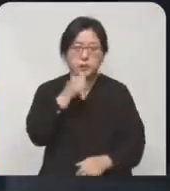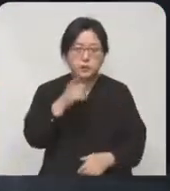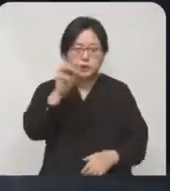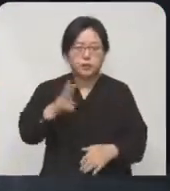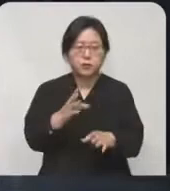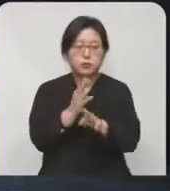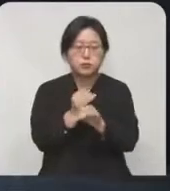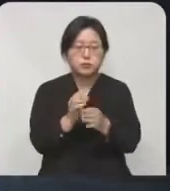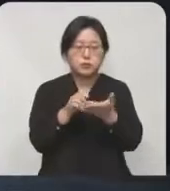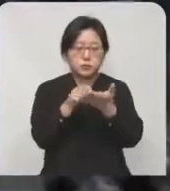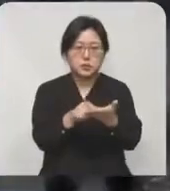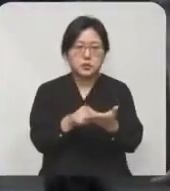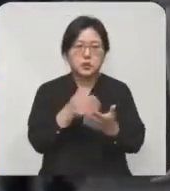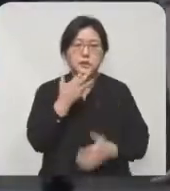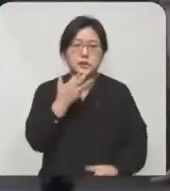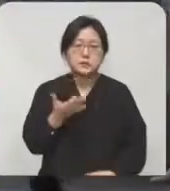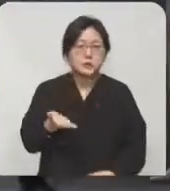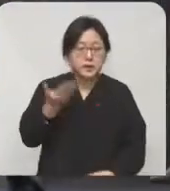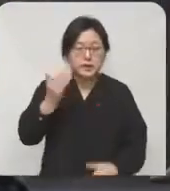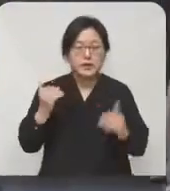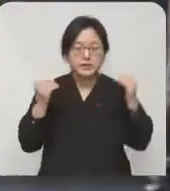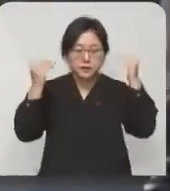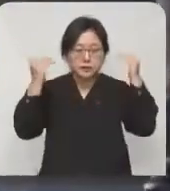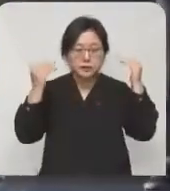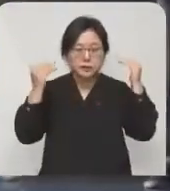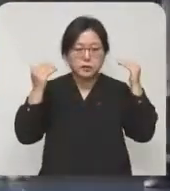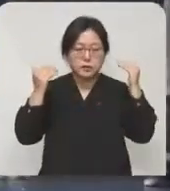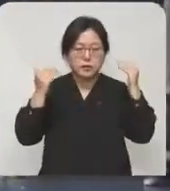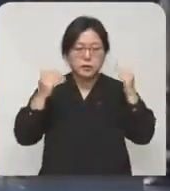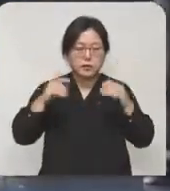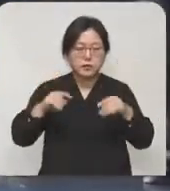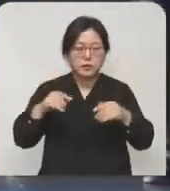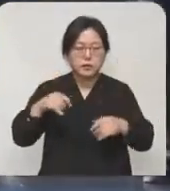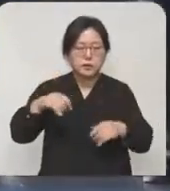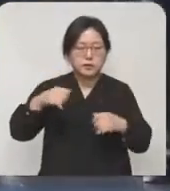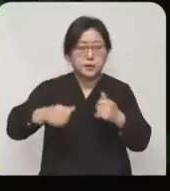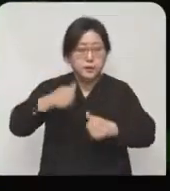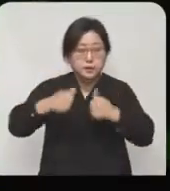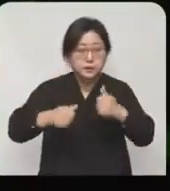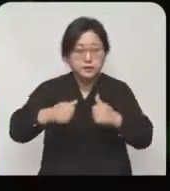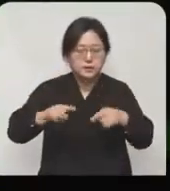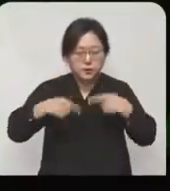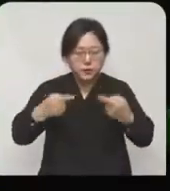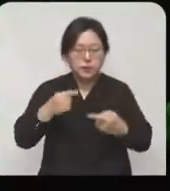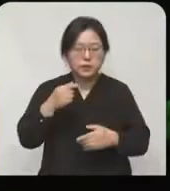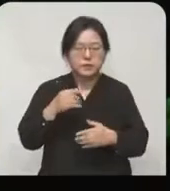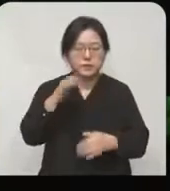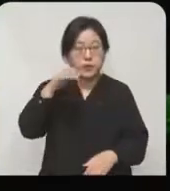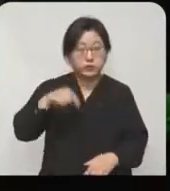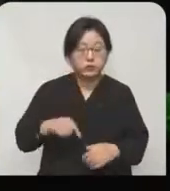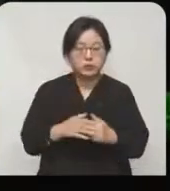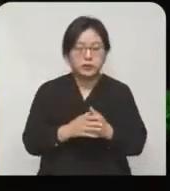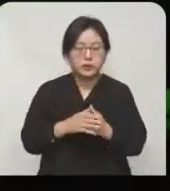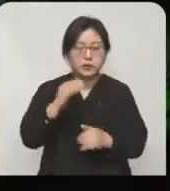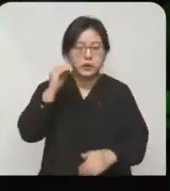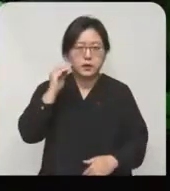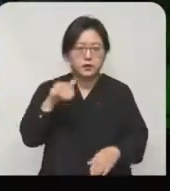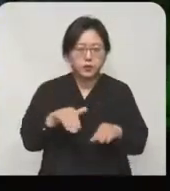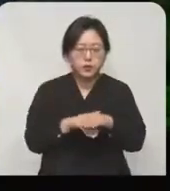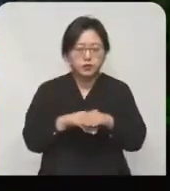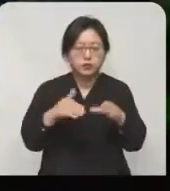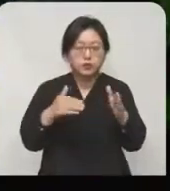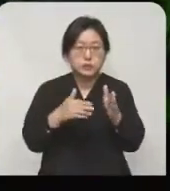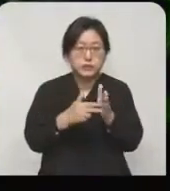주소지를 둔 만 19세 이상 성인 으로 오디션 참가를 원하는 배우는 광주문화재단 누리집을 참고해서